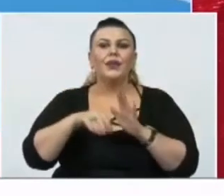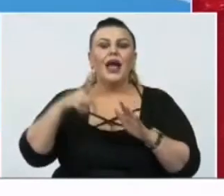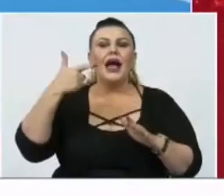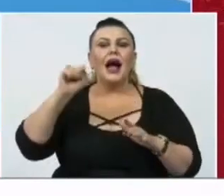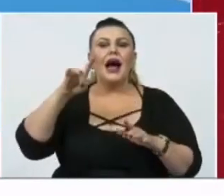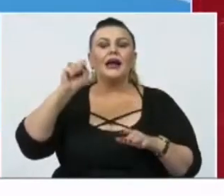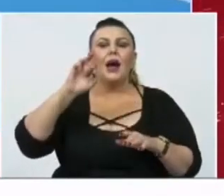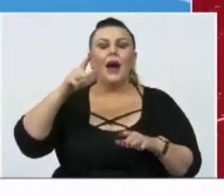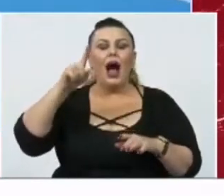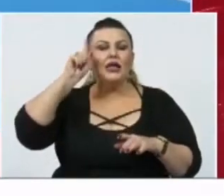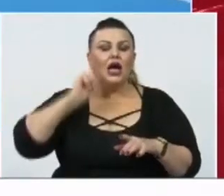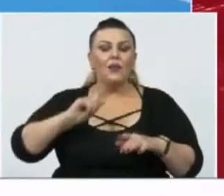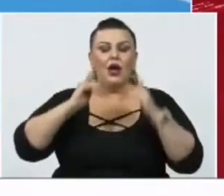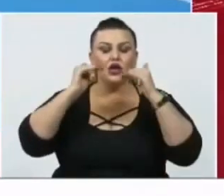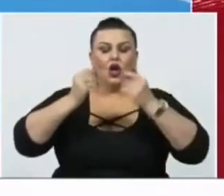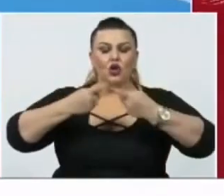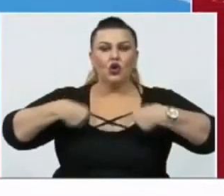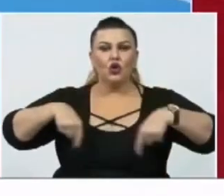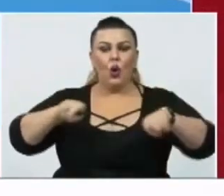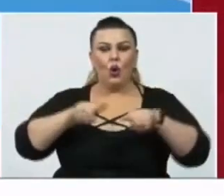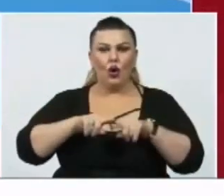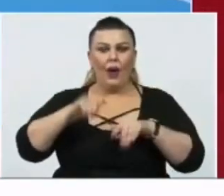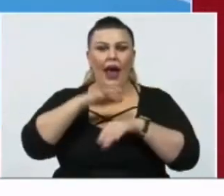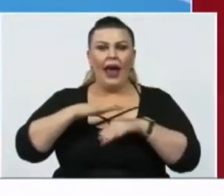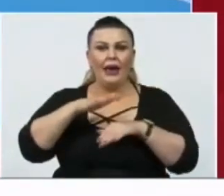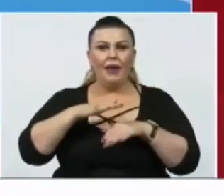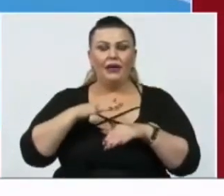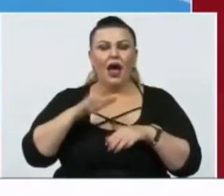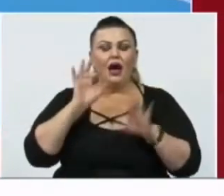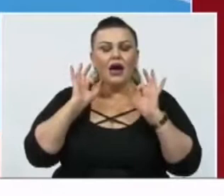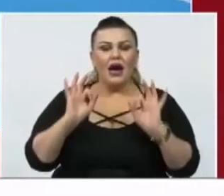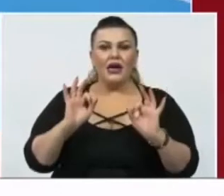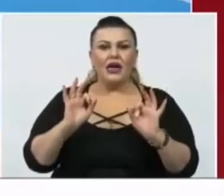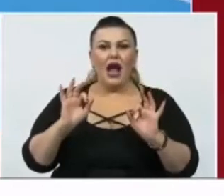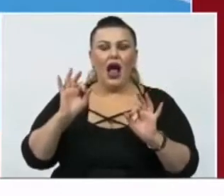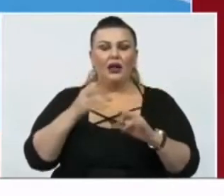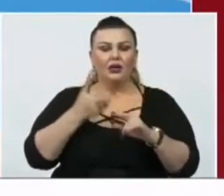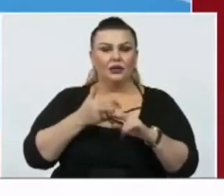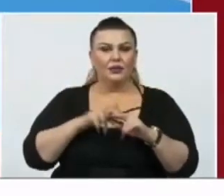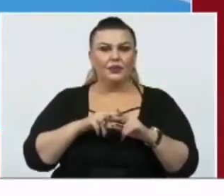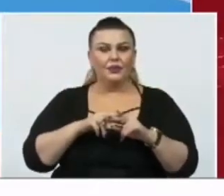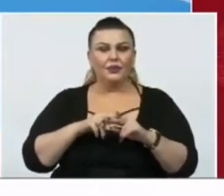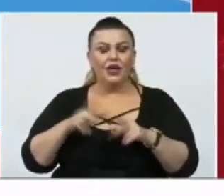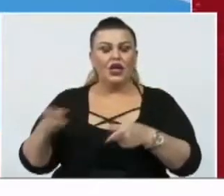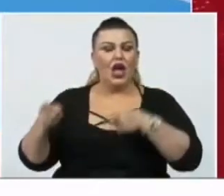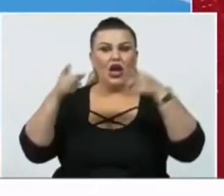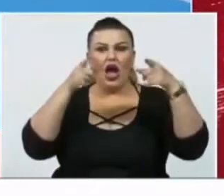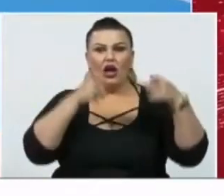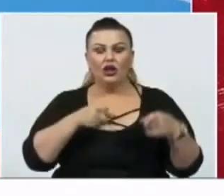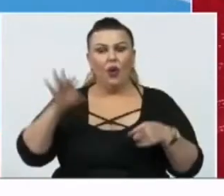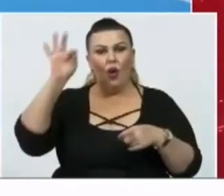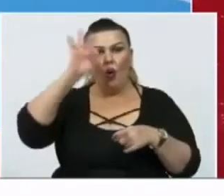Qarabağa, Azərbaycan işğal olunmuş torpaqlı olan Qarabağa ermənilərin real, etnik ermənilərin real yerləşdirilməsi